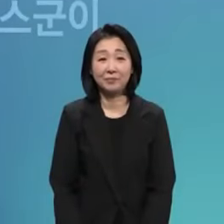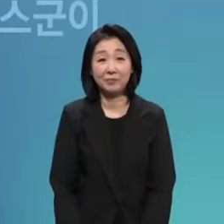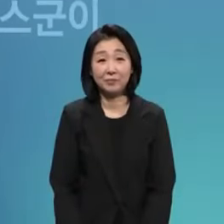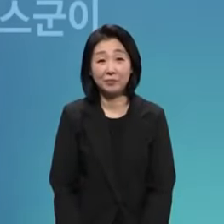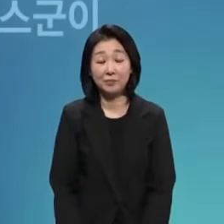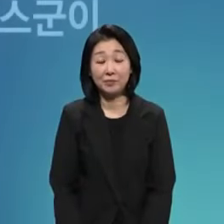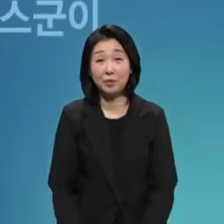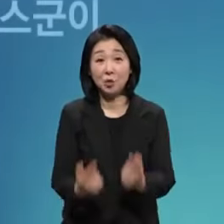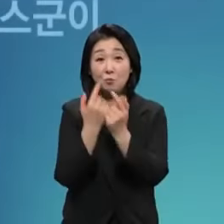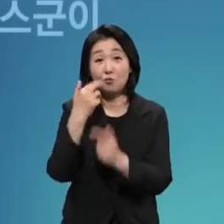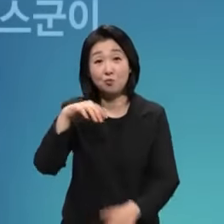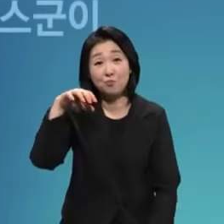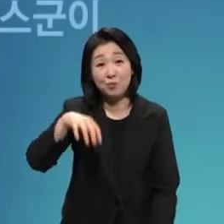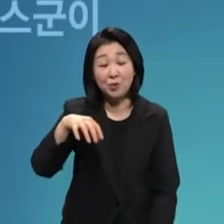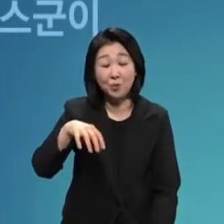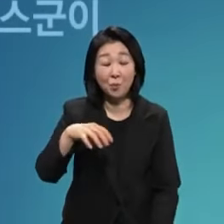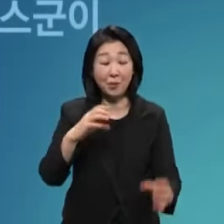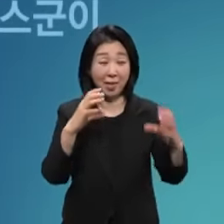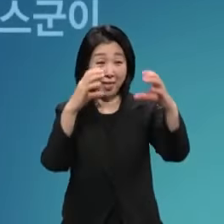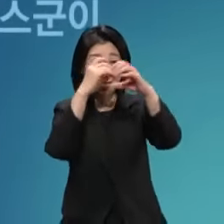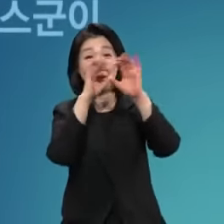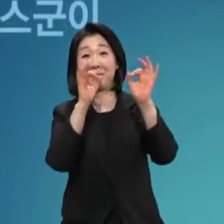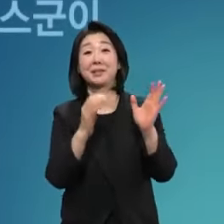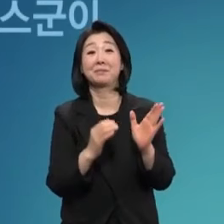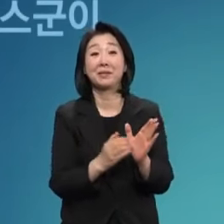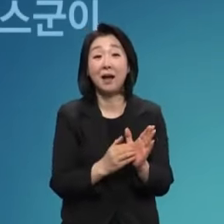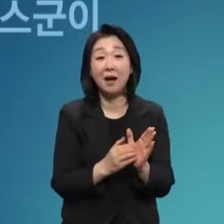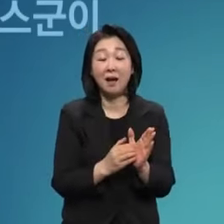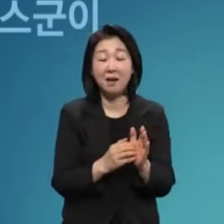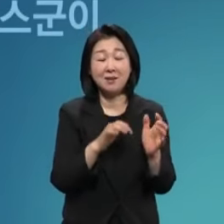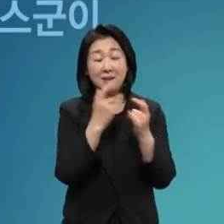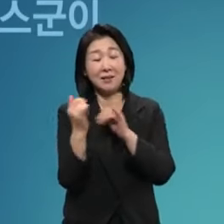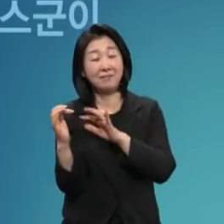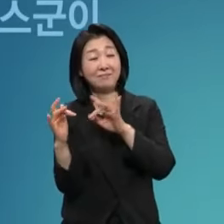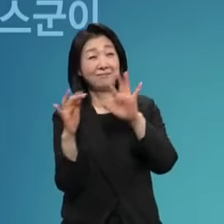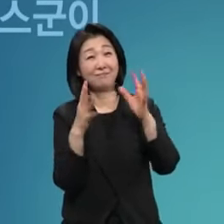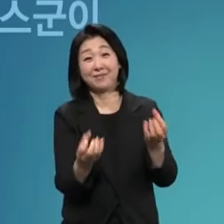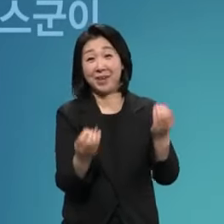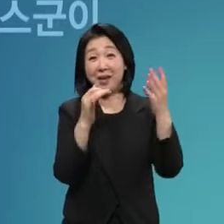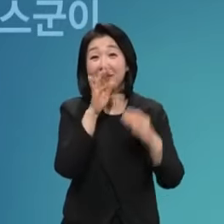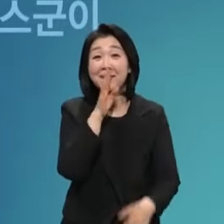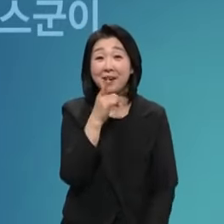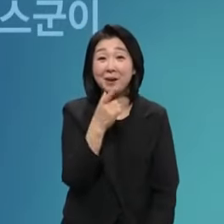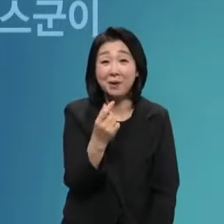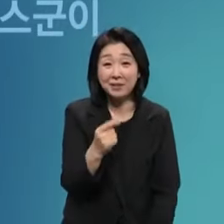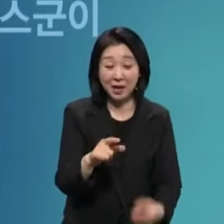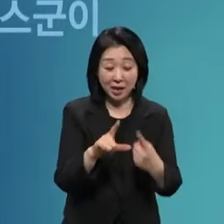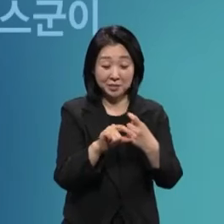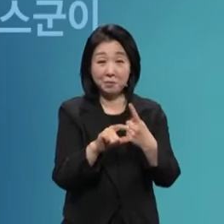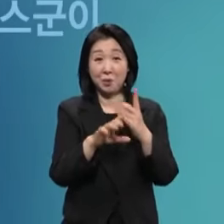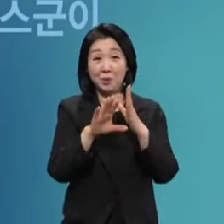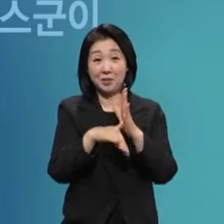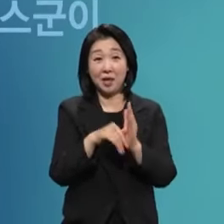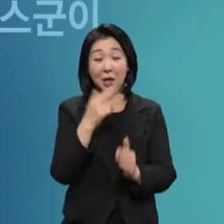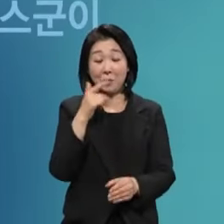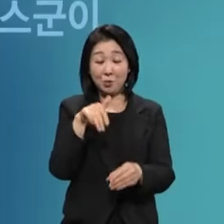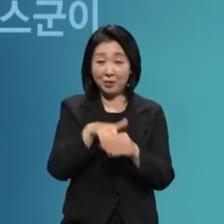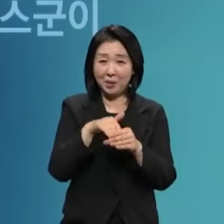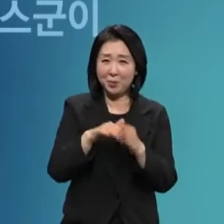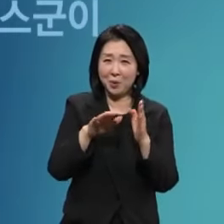북미대륙에서 7년 만에 개기일식이 관측됐습니다. 수백만 명이 몰린 이벤트인 만큼 다가오는 11월 미국